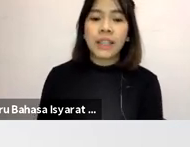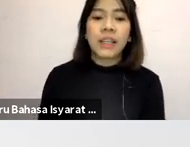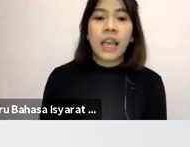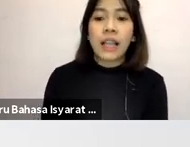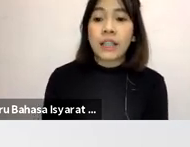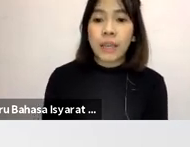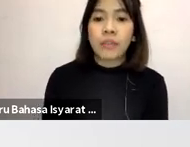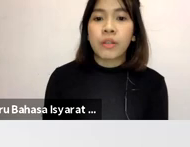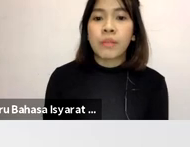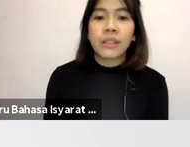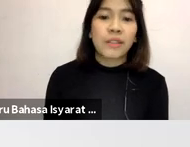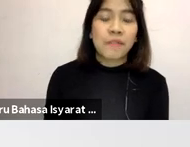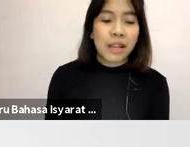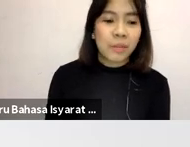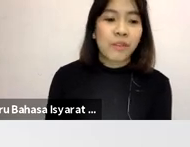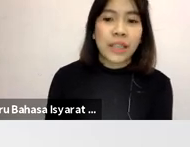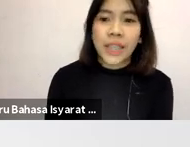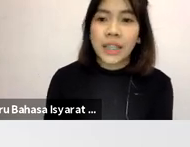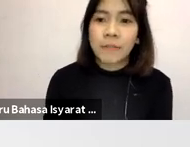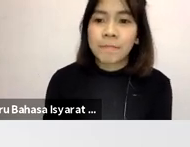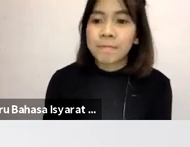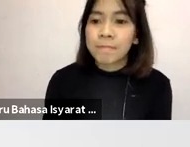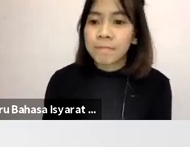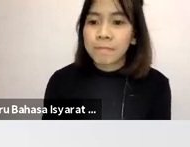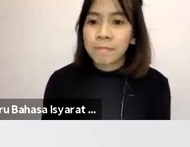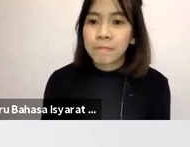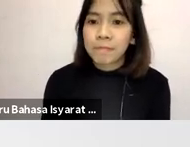profesi LSP itu lembaga sertifikasi profesi